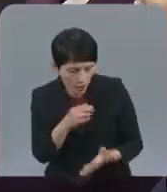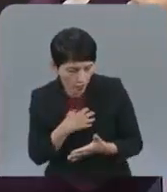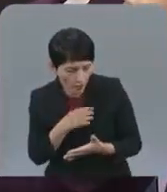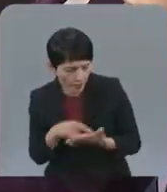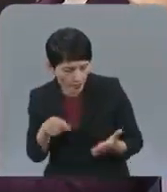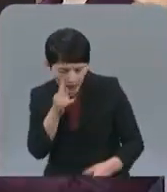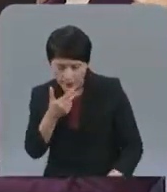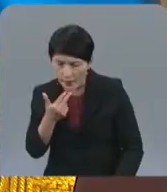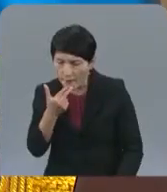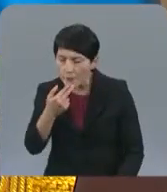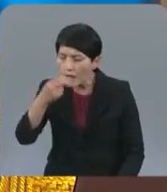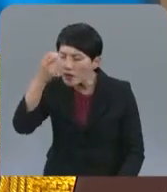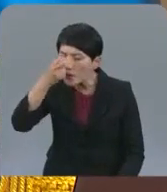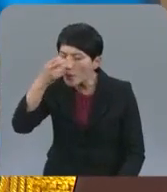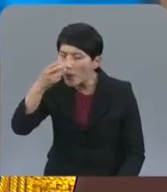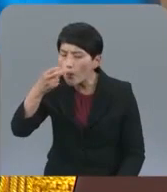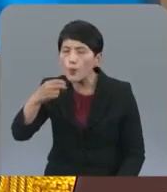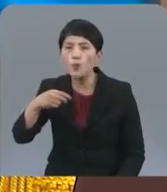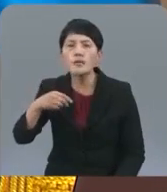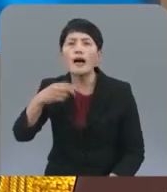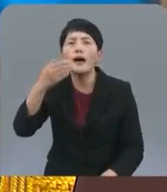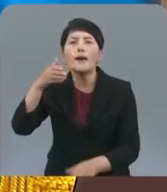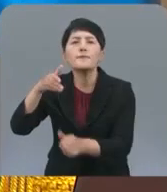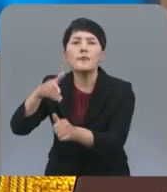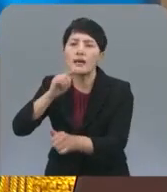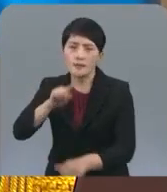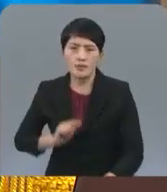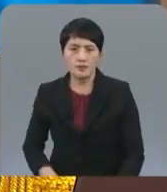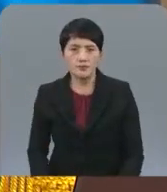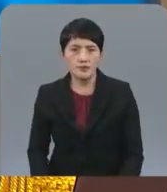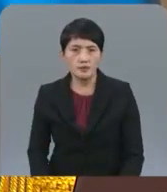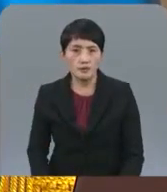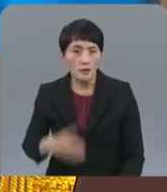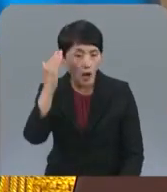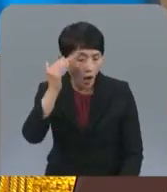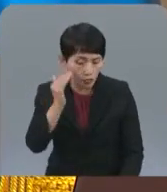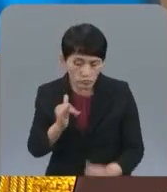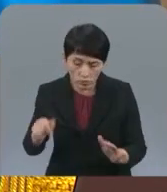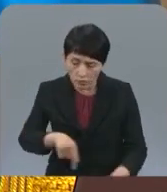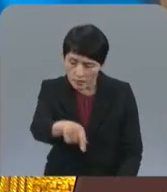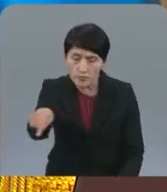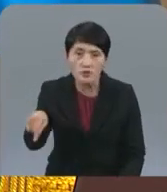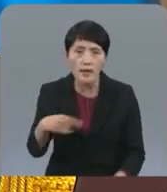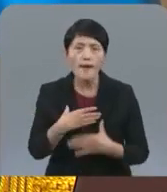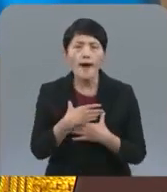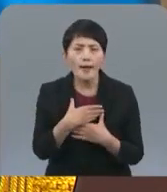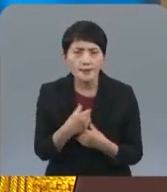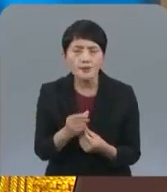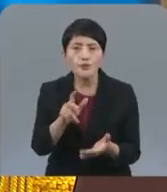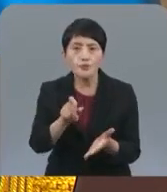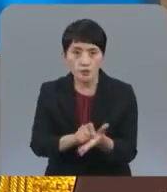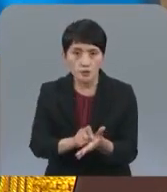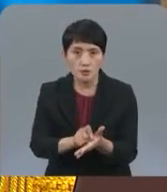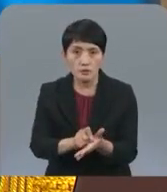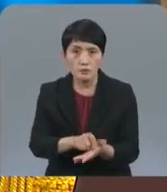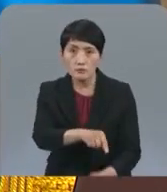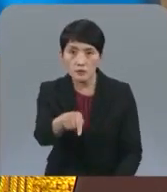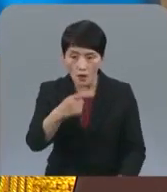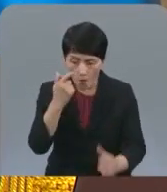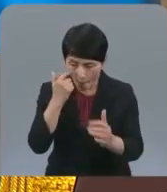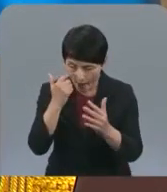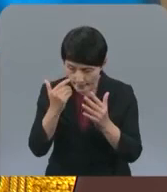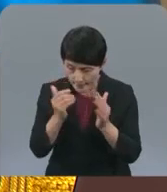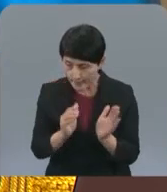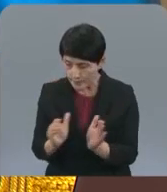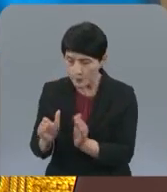цен на нефть и ухудшению положения южнокорейского народа за счёт усиления инфляции в нынешней ситуации